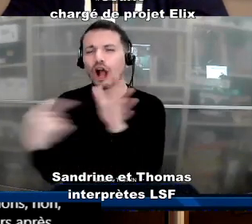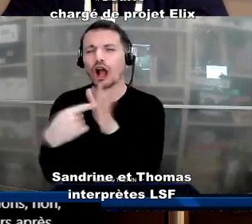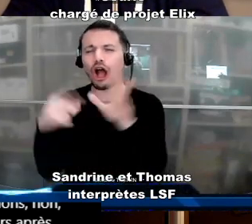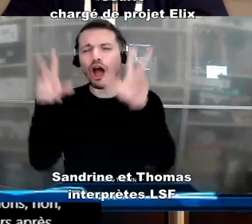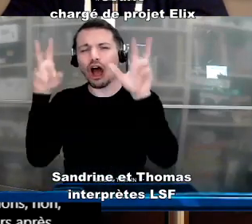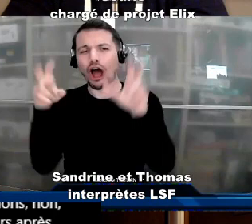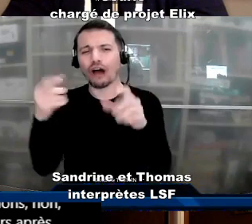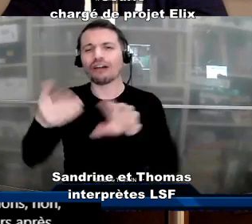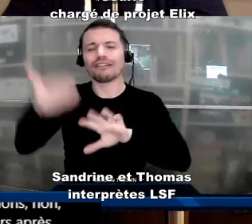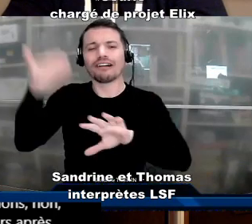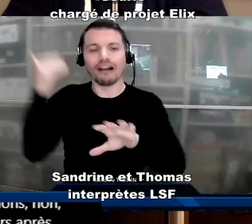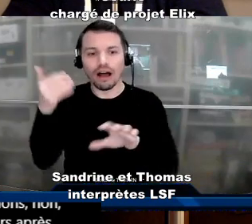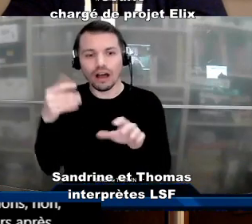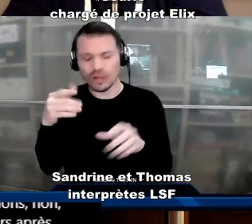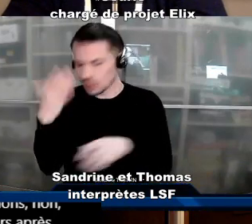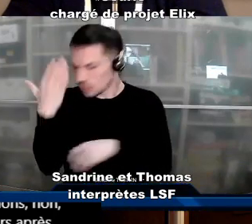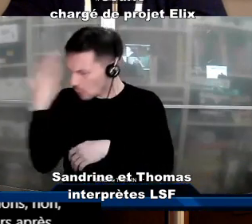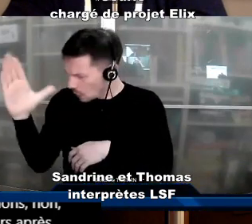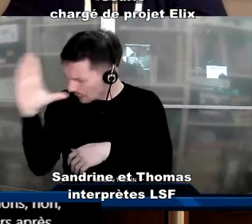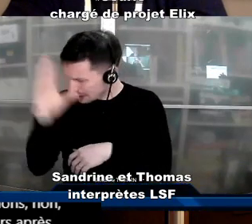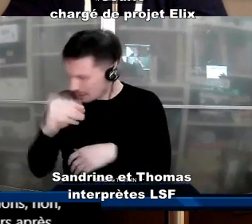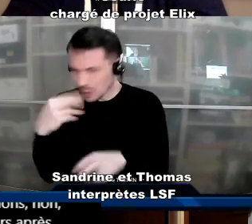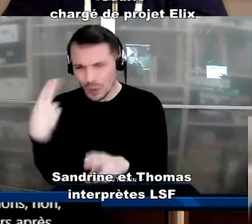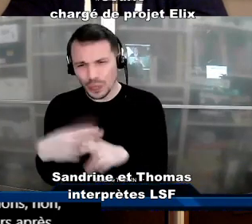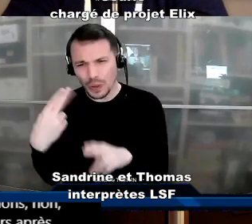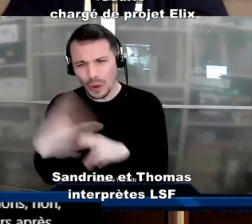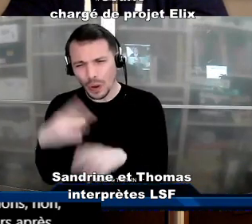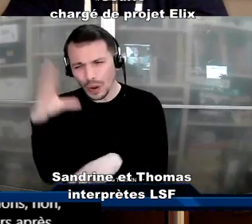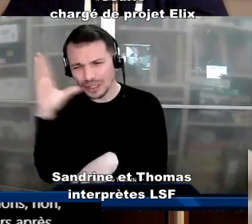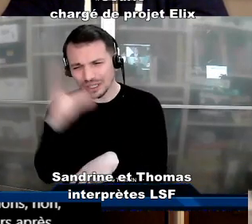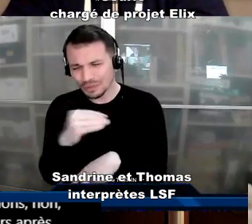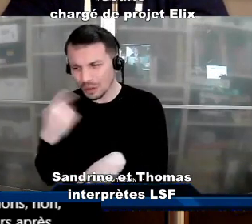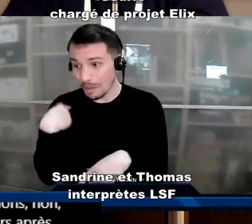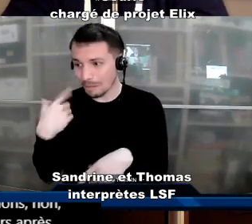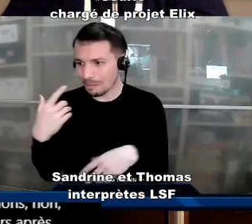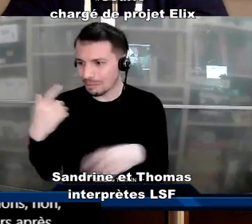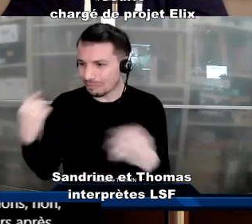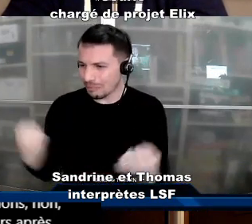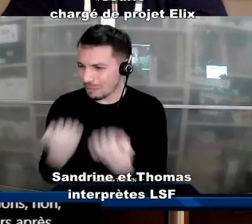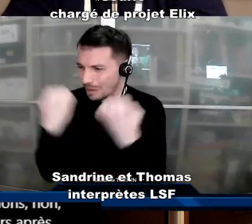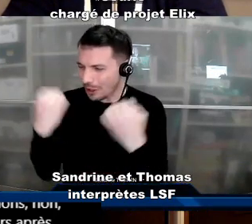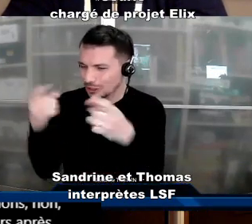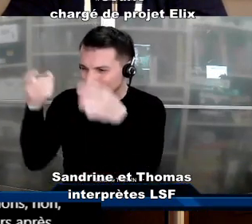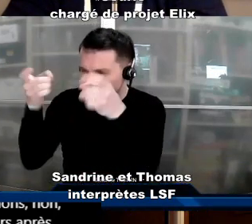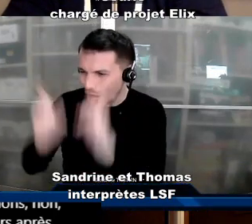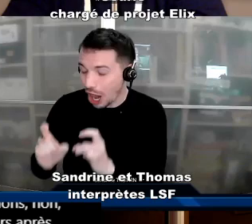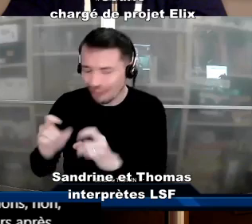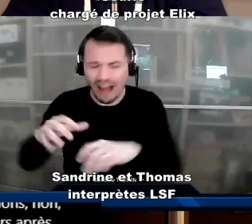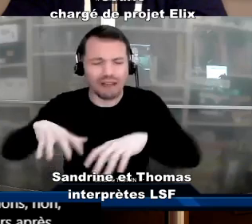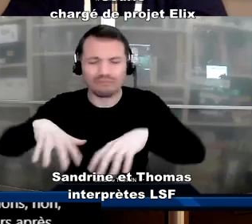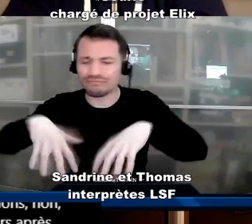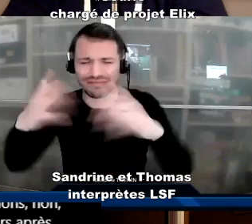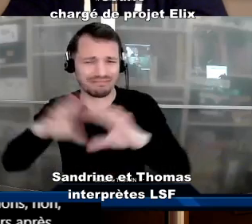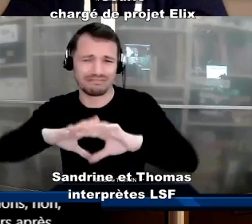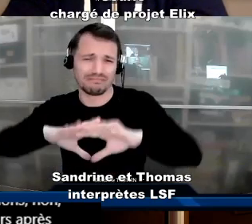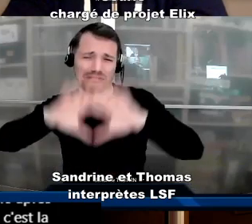aussi, je ne sais plus comment c'est les noms des jeux de cartes. Il y avait des promotions il n'y a pas longtemps, il y avait des soldes. Il y a plein de choses comme ça qui